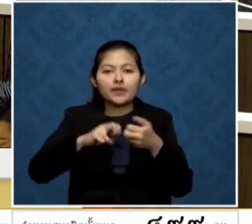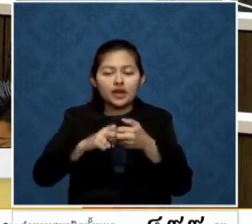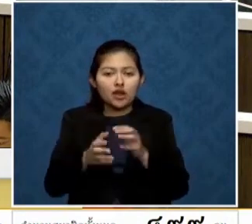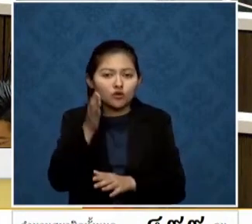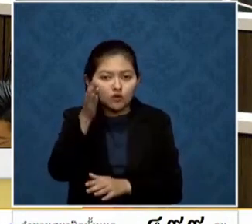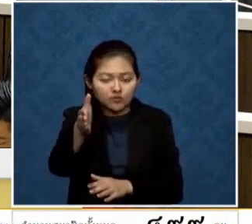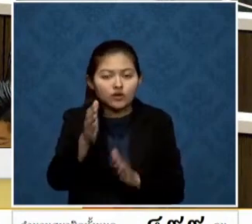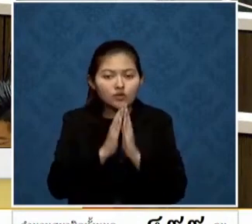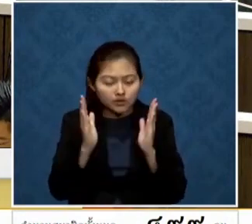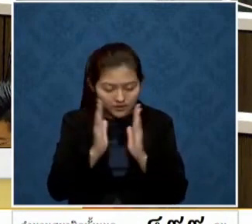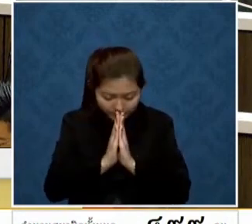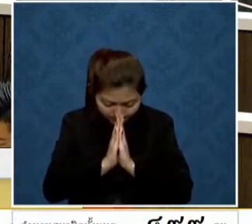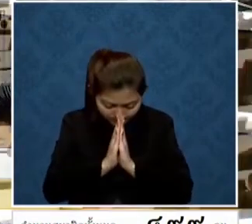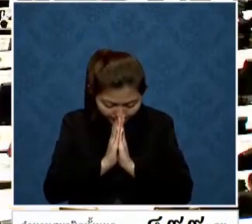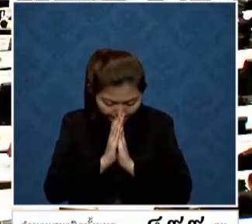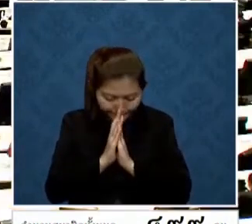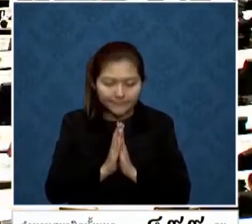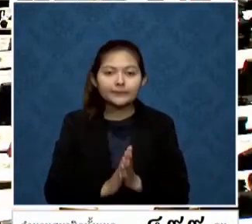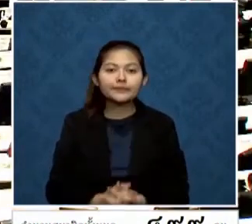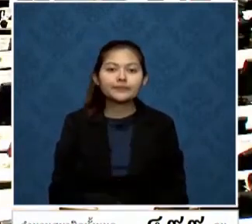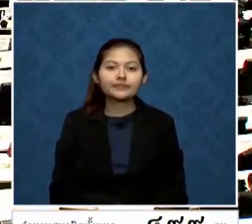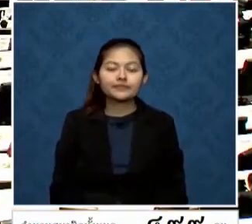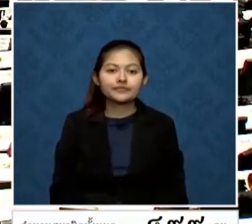ต่อไปขอบคุณมากครับท่านประธานครับ